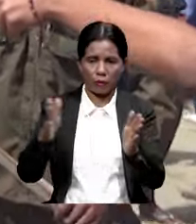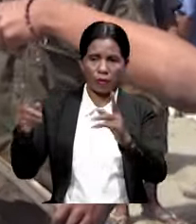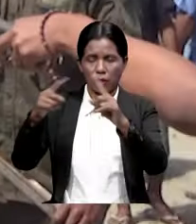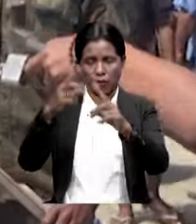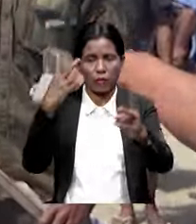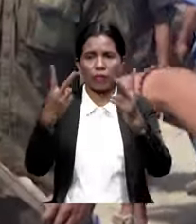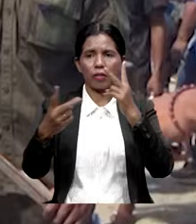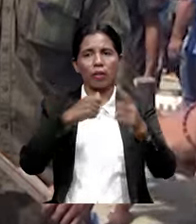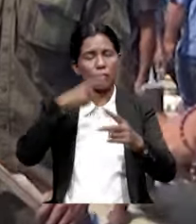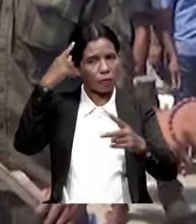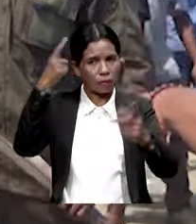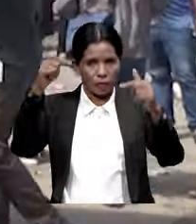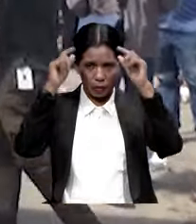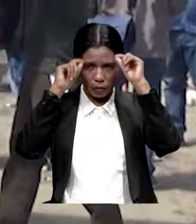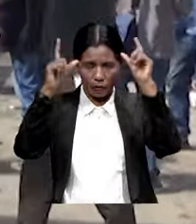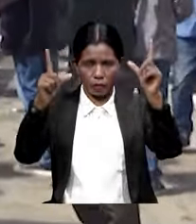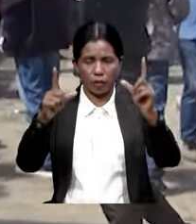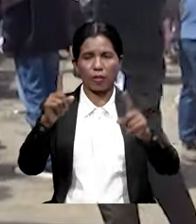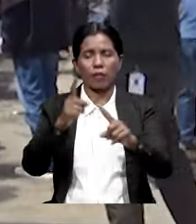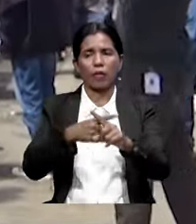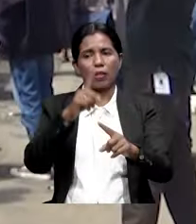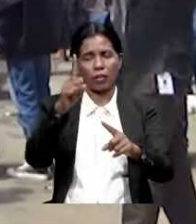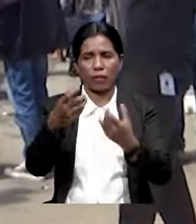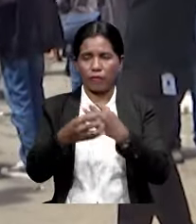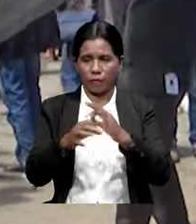visita mu papa Francisco mai Timor Leste falta fulangida deit.